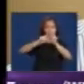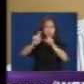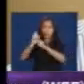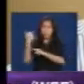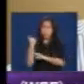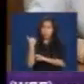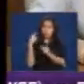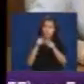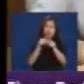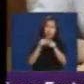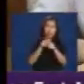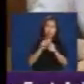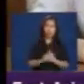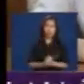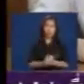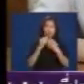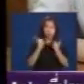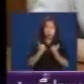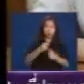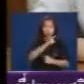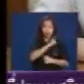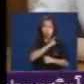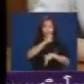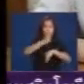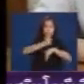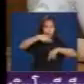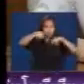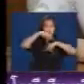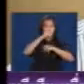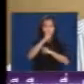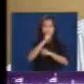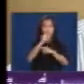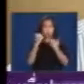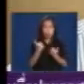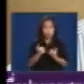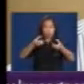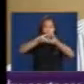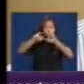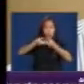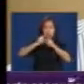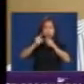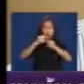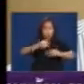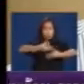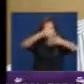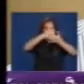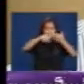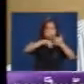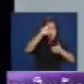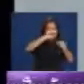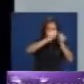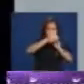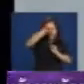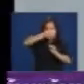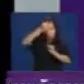แล้วนะครับ ผู้บังคับการสืบสวนสอบสวนเปิดเผยว่าการพนันทายผลการเลือกตั้งมีอยู่2ลักษณะคือการ